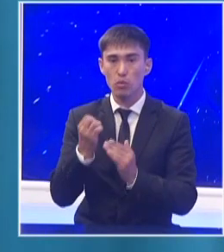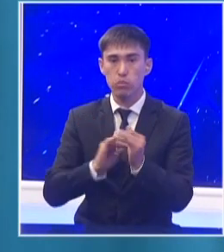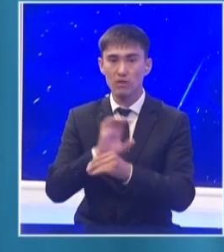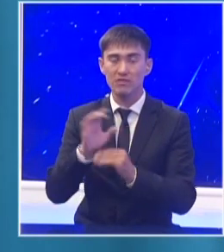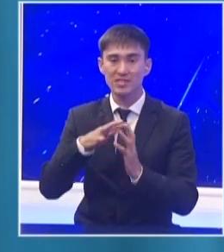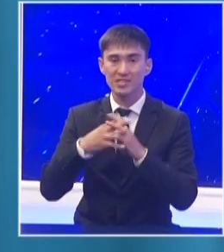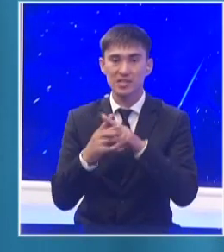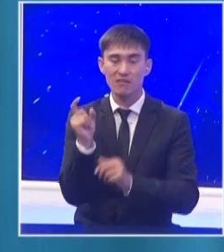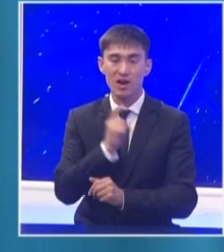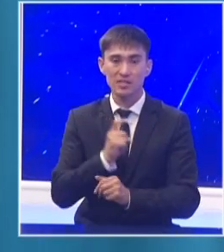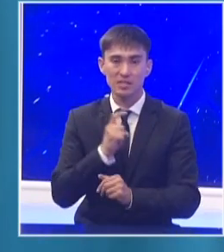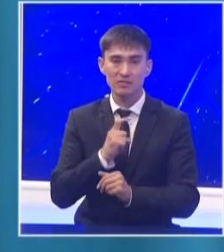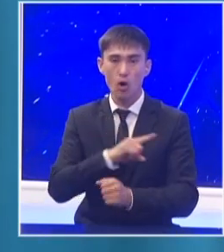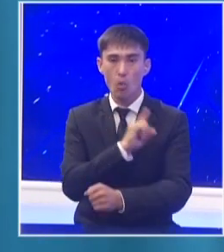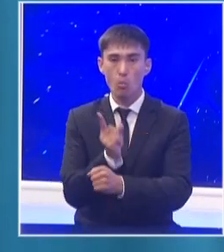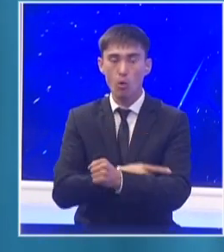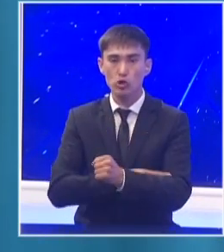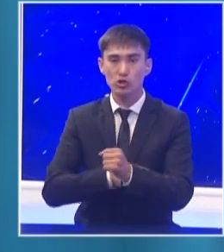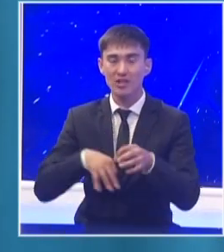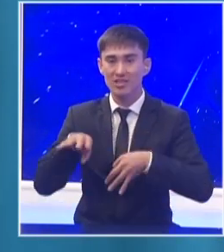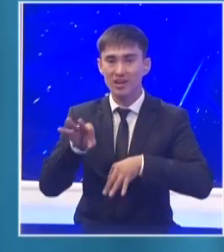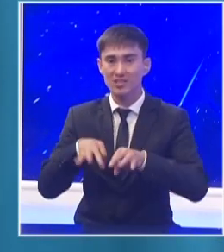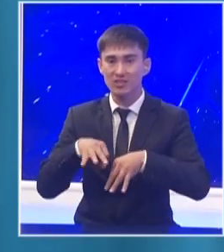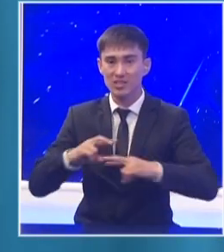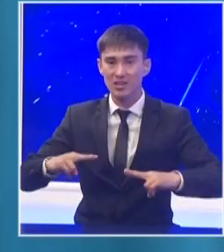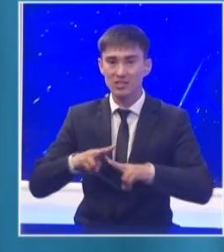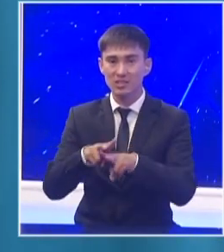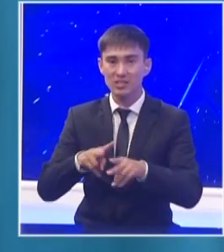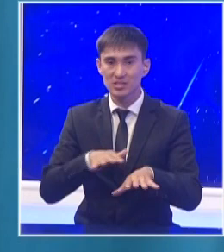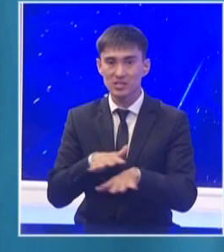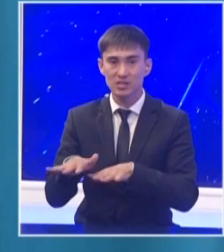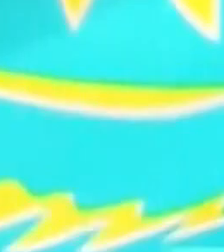сельского хозяйства, мощной транспортно-логистической системы.